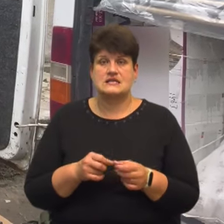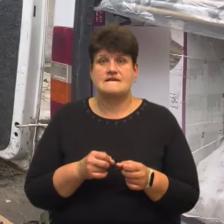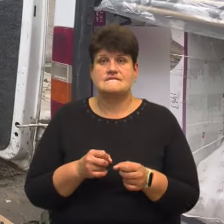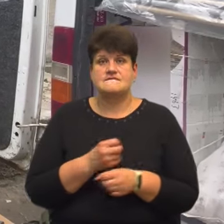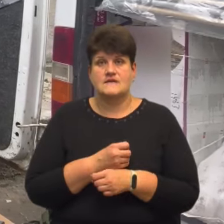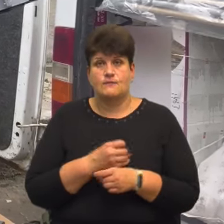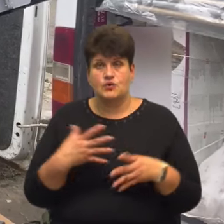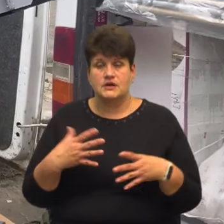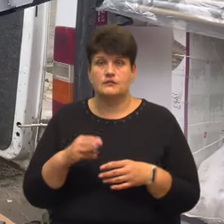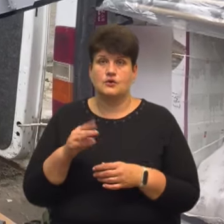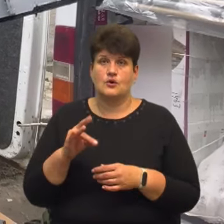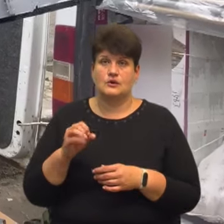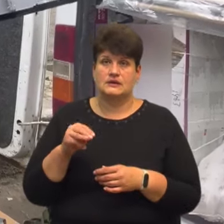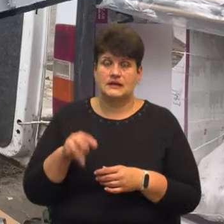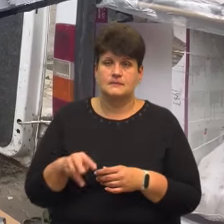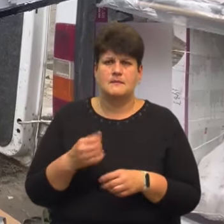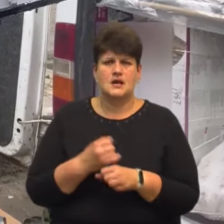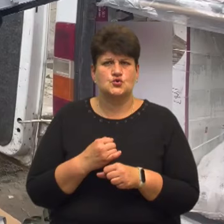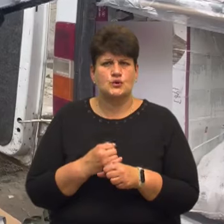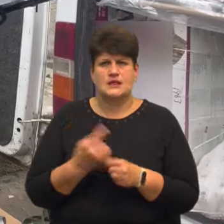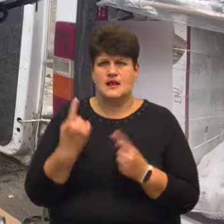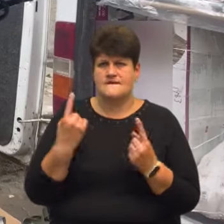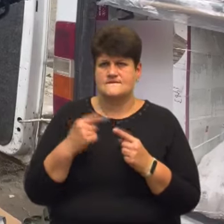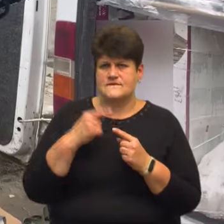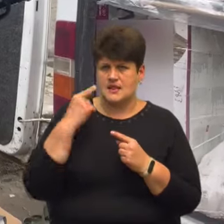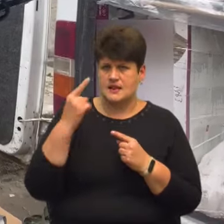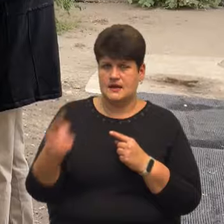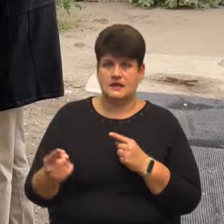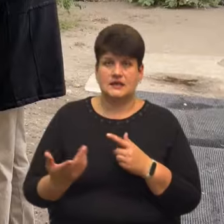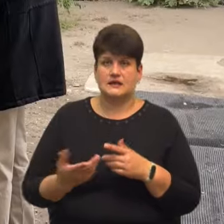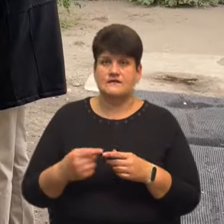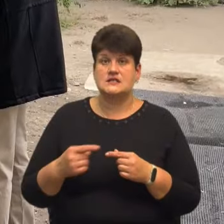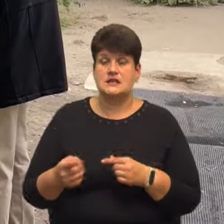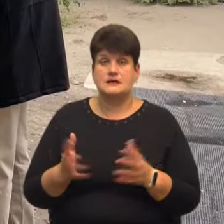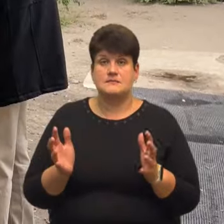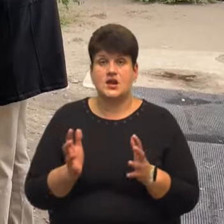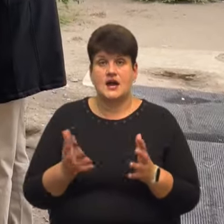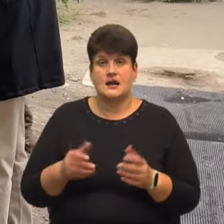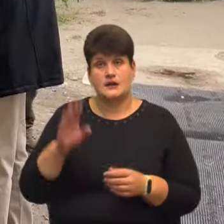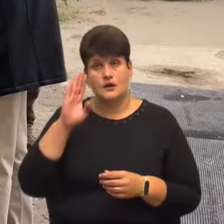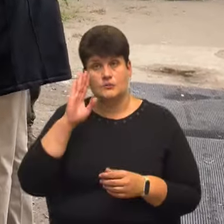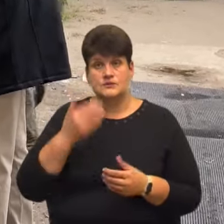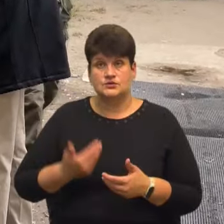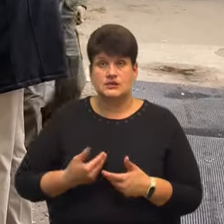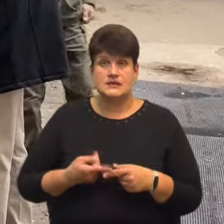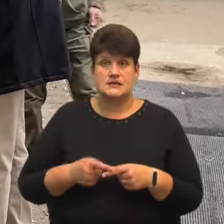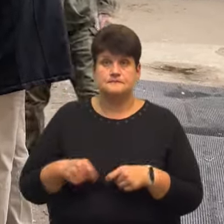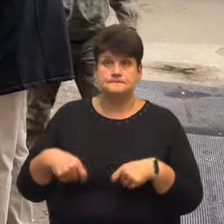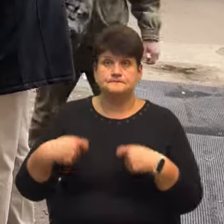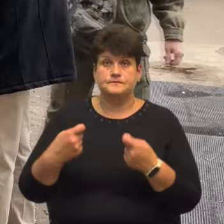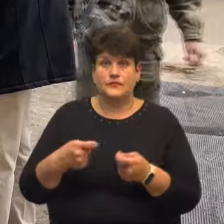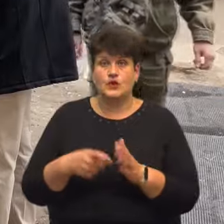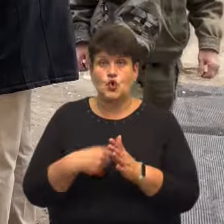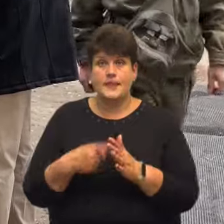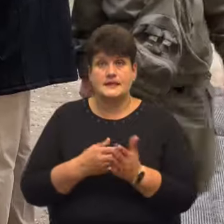стротилом працює на великих відстанях і зберігає хлопцям життя цю допомогу везуть на Донецький напрямок- каже Володимир